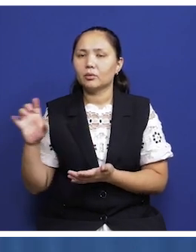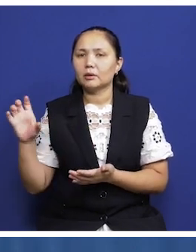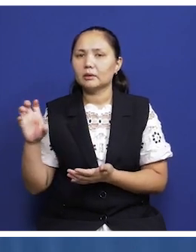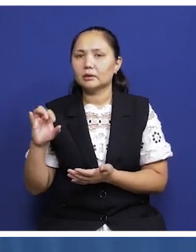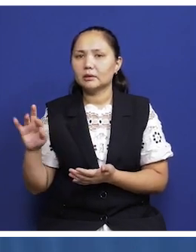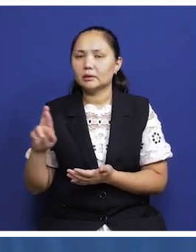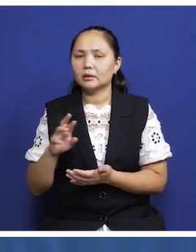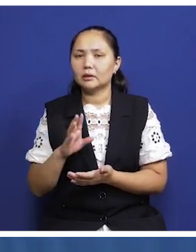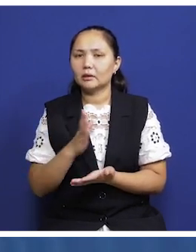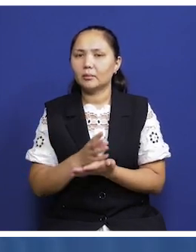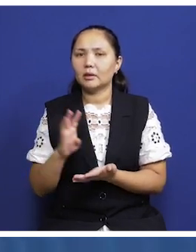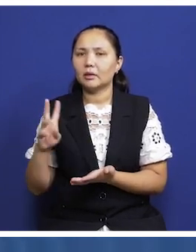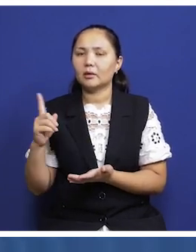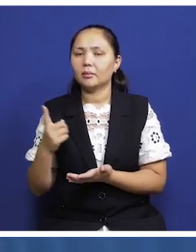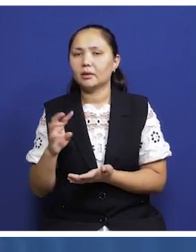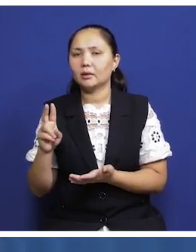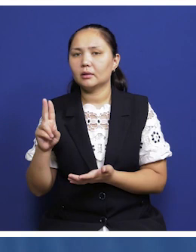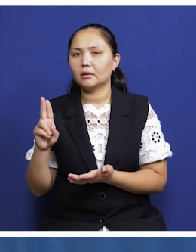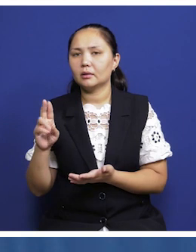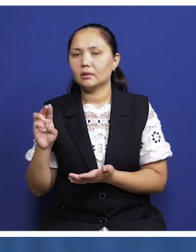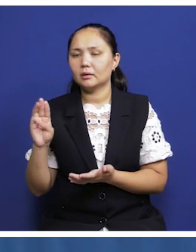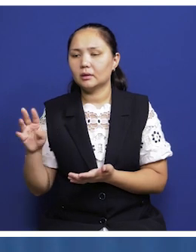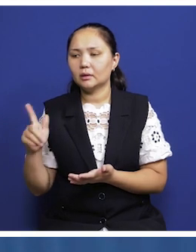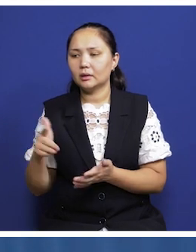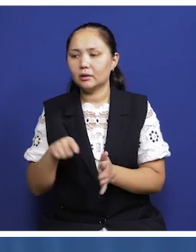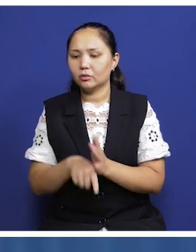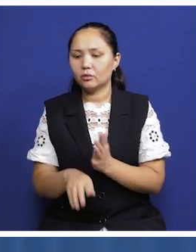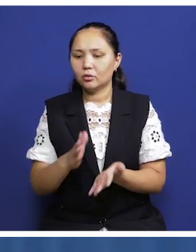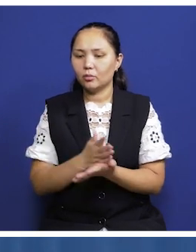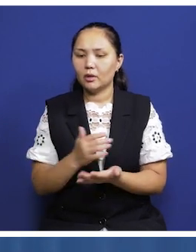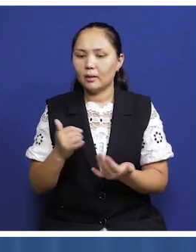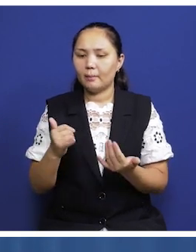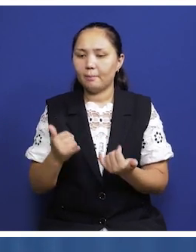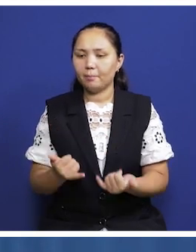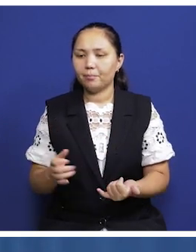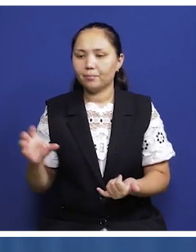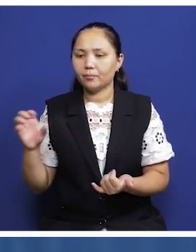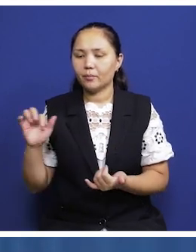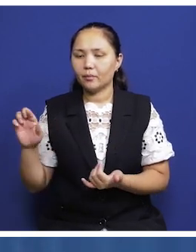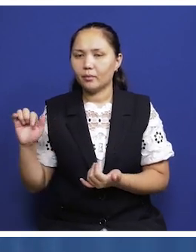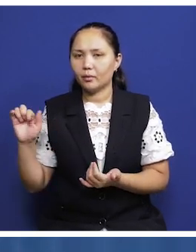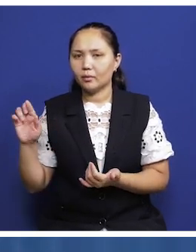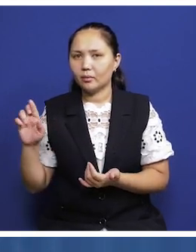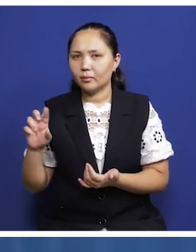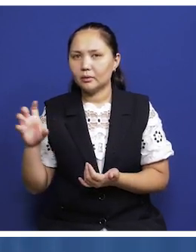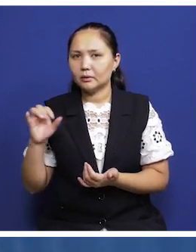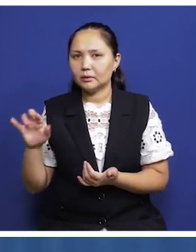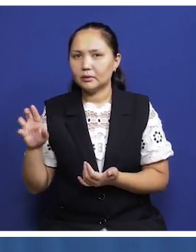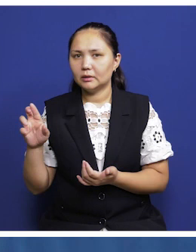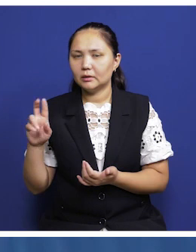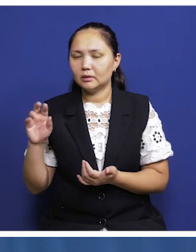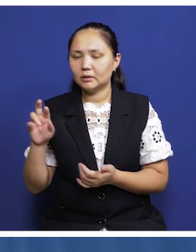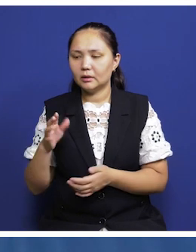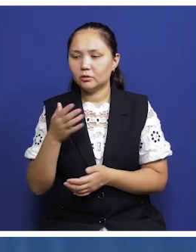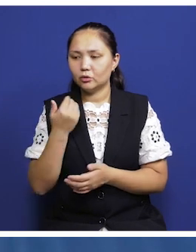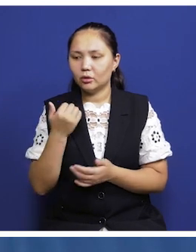40 теңгеге түсіріп отырмыз, 41 теңгеге дейін. Ал мына жерде одан төмен, бұл жерде субсидия жоқ, тағы басқа. Ол жердің суын